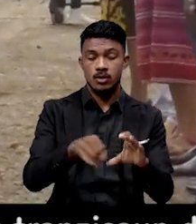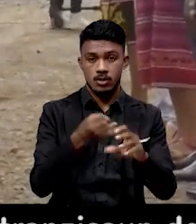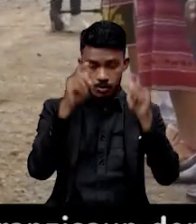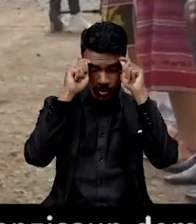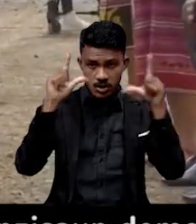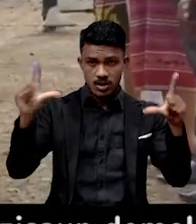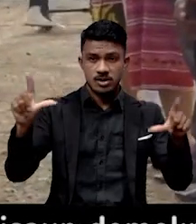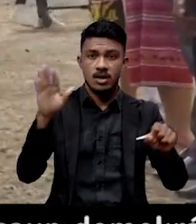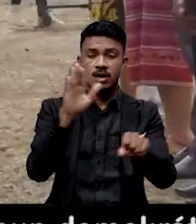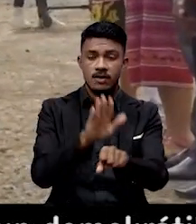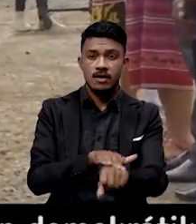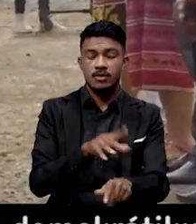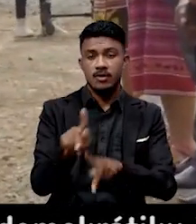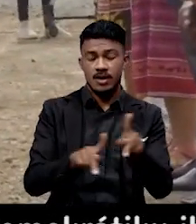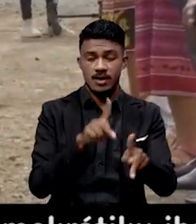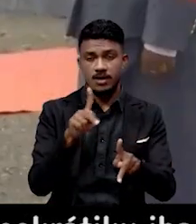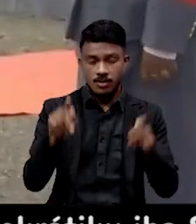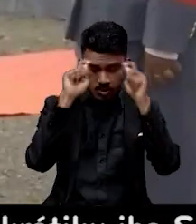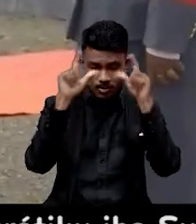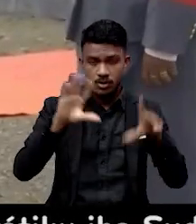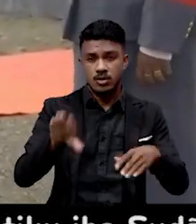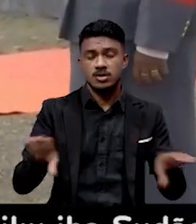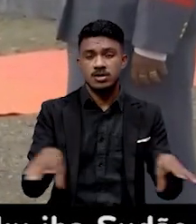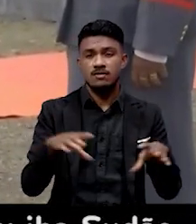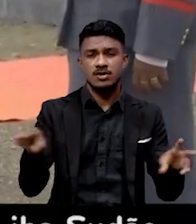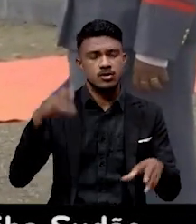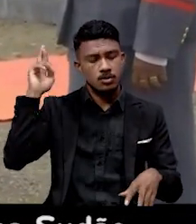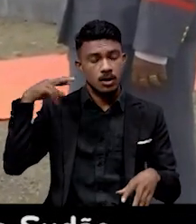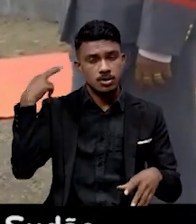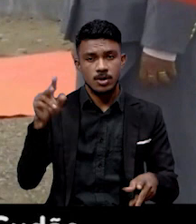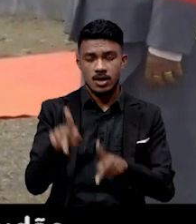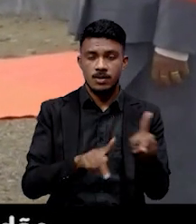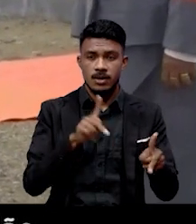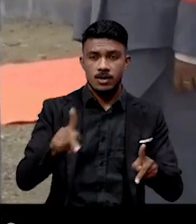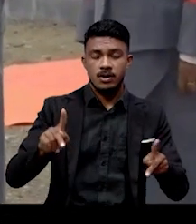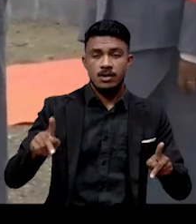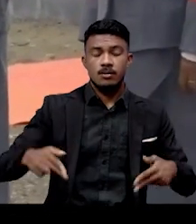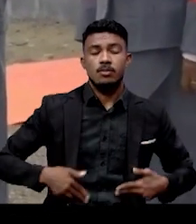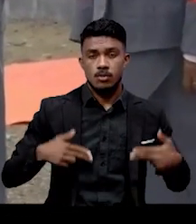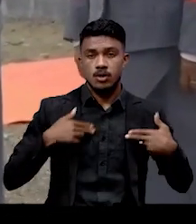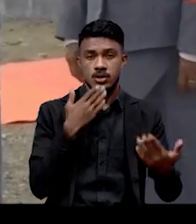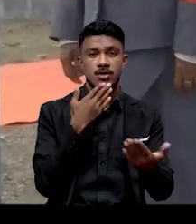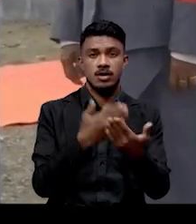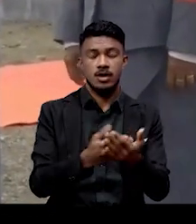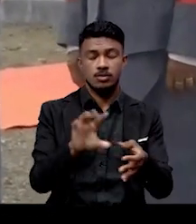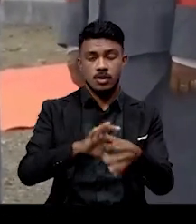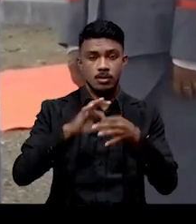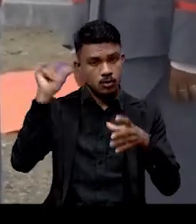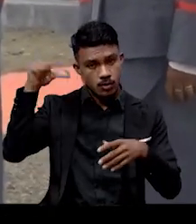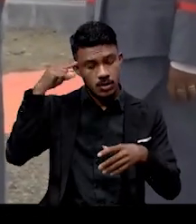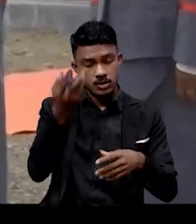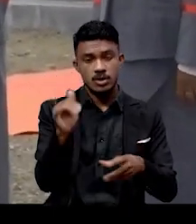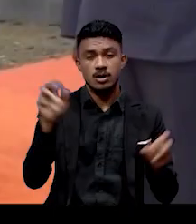lider nasional Sira atau servisu makas liutan. Bapovu ni Moris dia, sefi stadu ni hateten, membro governo Sira Persija Servisu